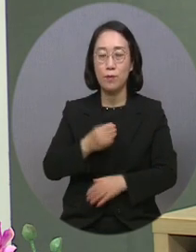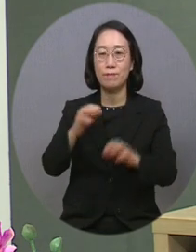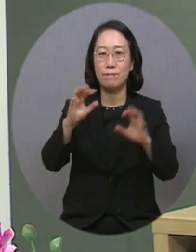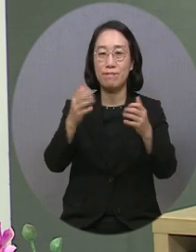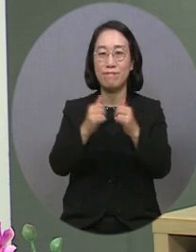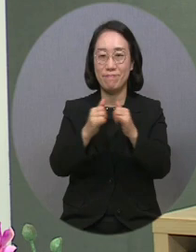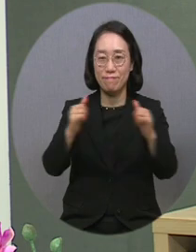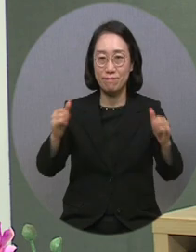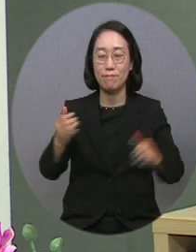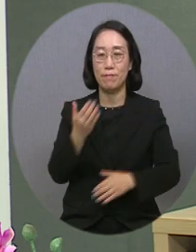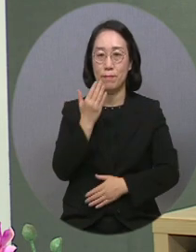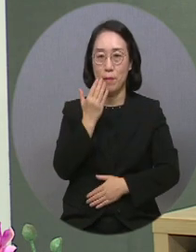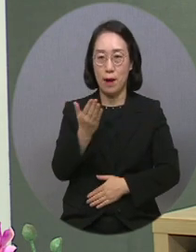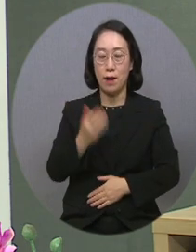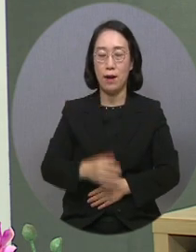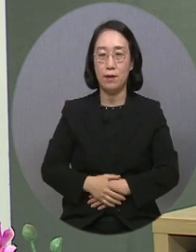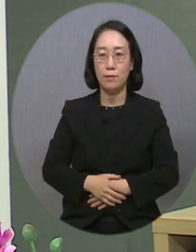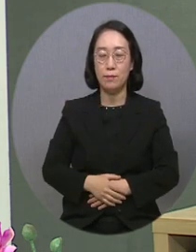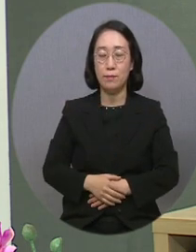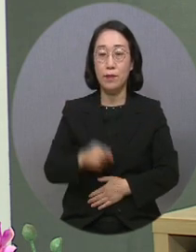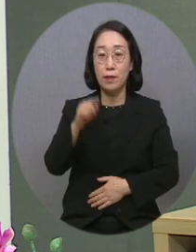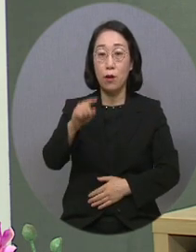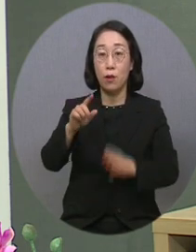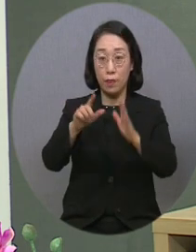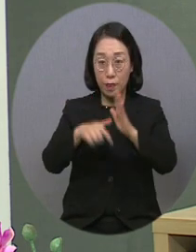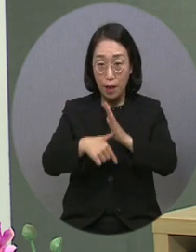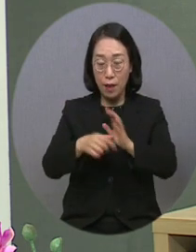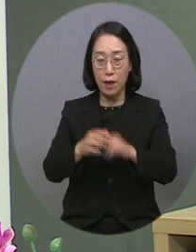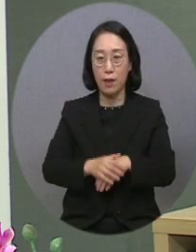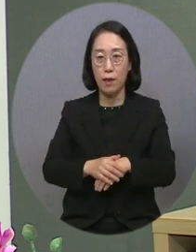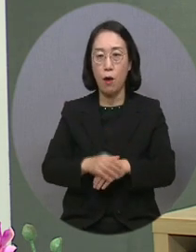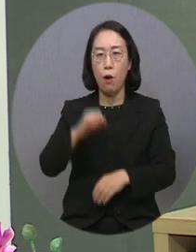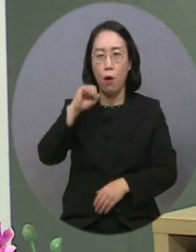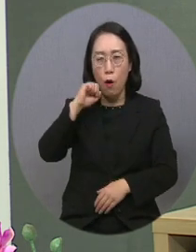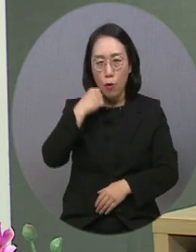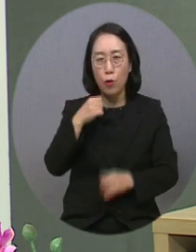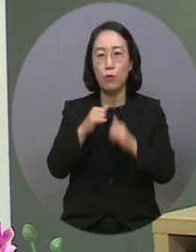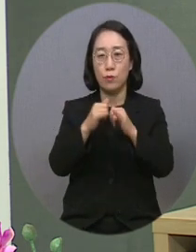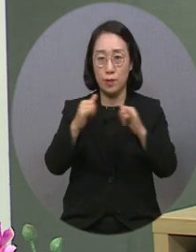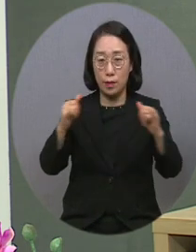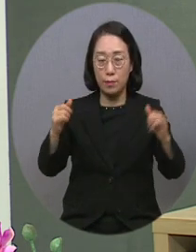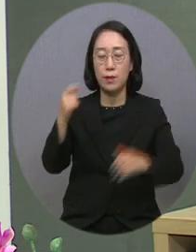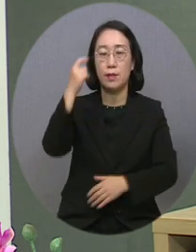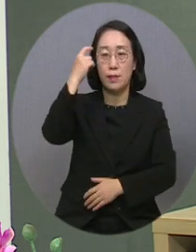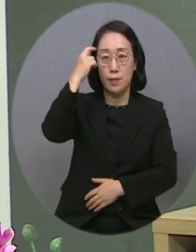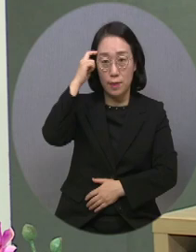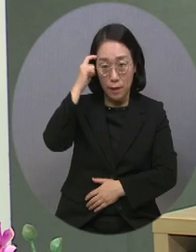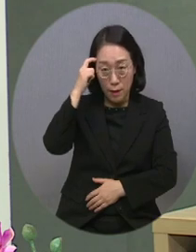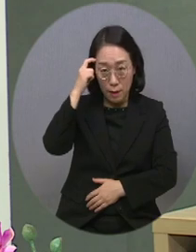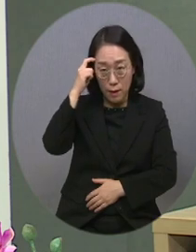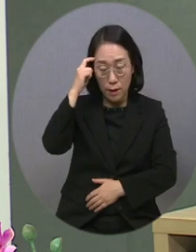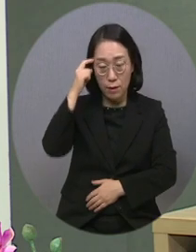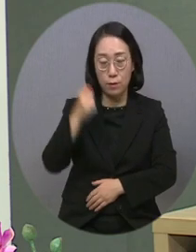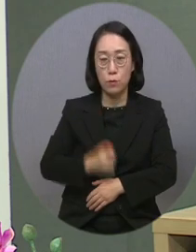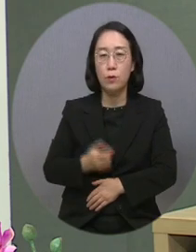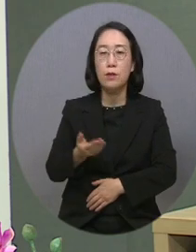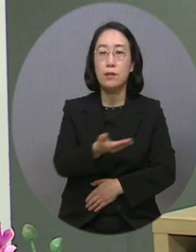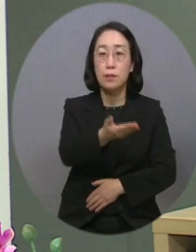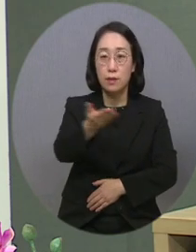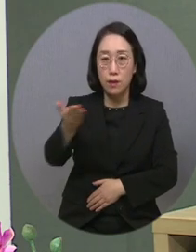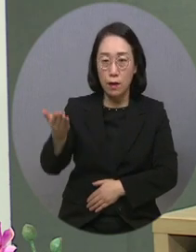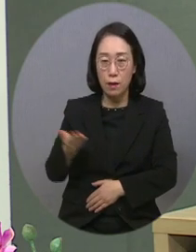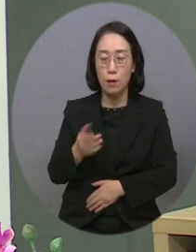있는 것이라고 생각합니다. 이럴 때일수록 우리가 어려운 분들을 생각하고 또 그들에게